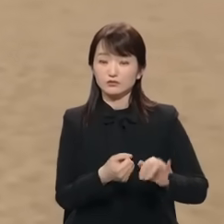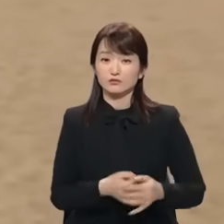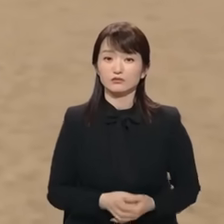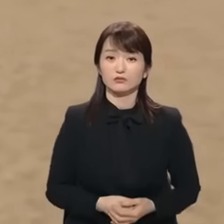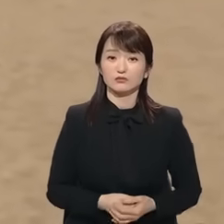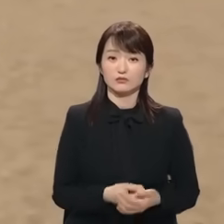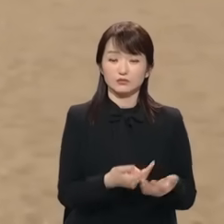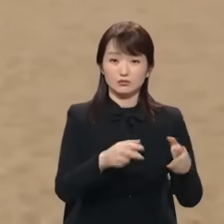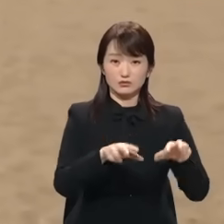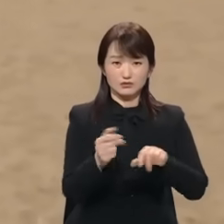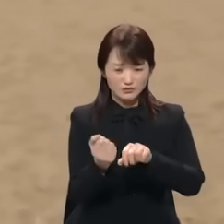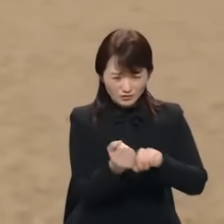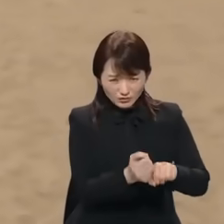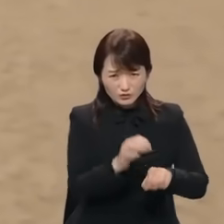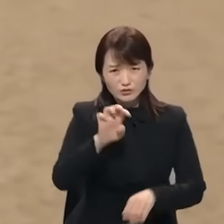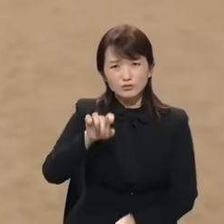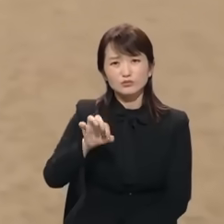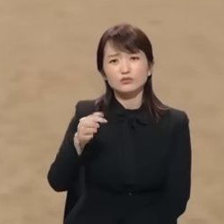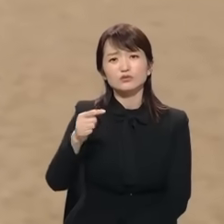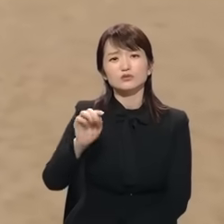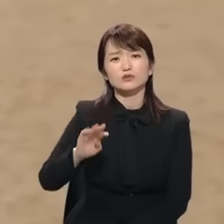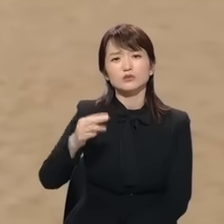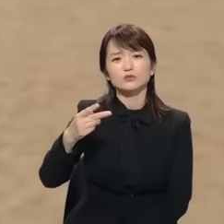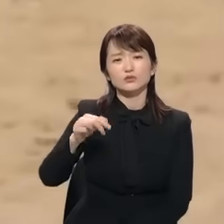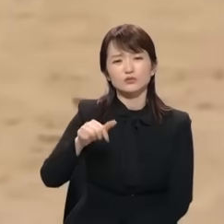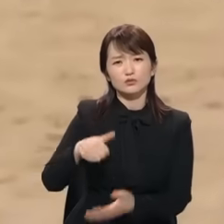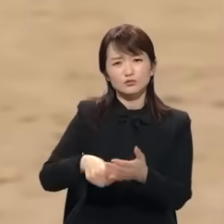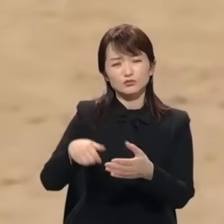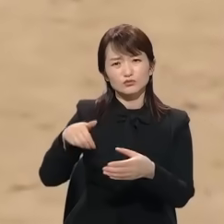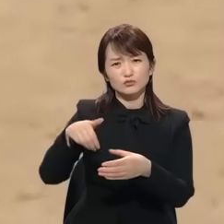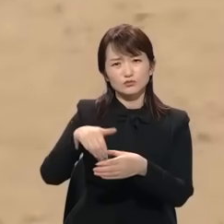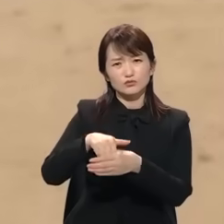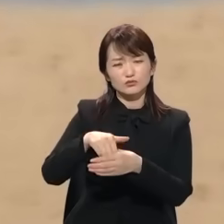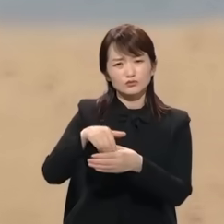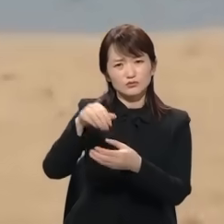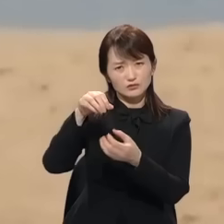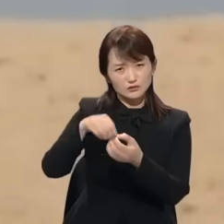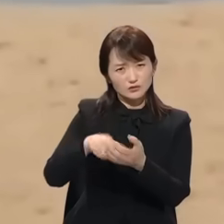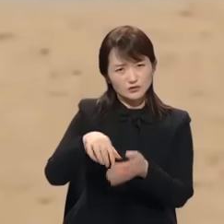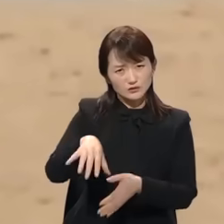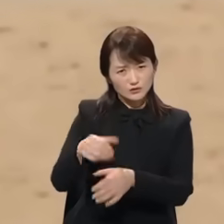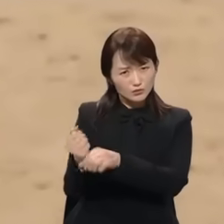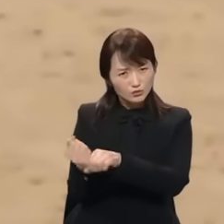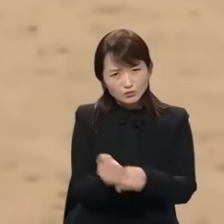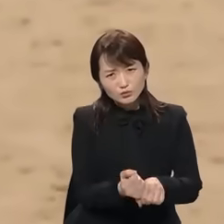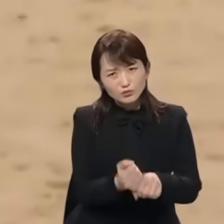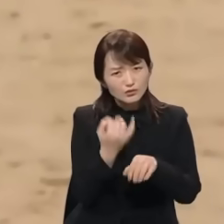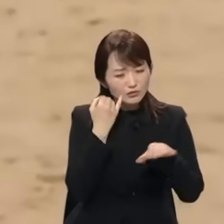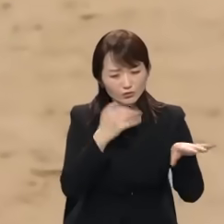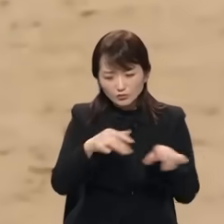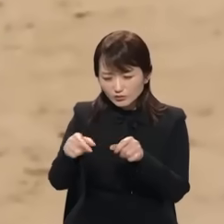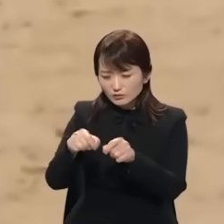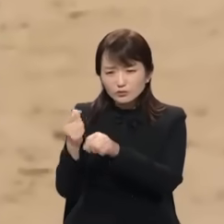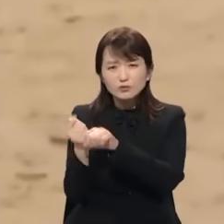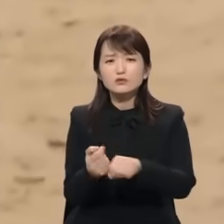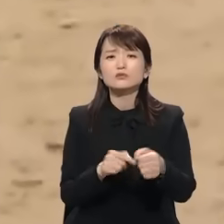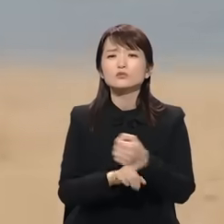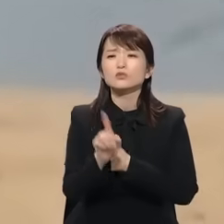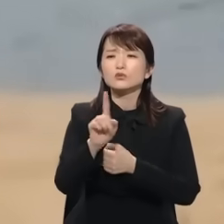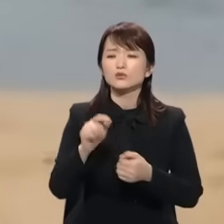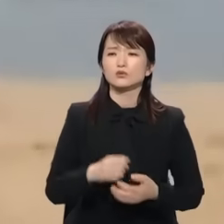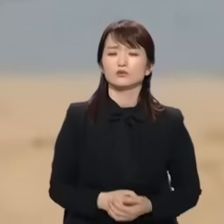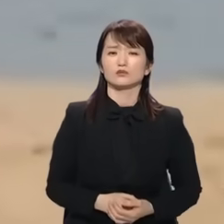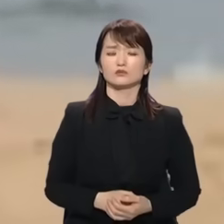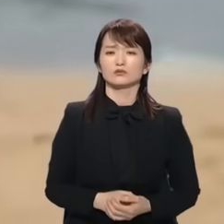공원에서 풍납토성에서 이제는 해수욕장까지 아 왜 이러지 우리나라 진짜 분들은 도대체 주변에